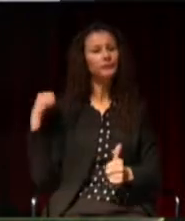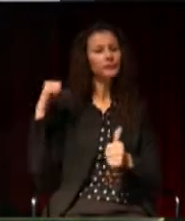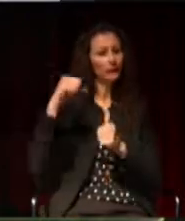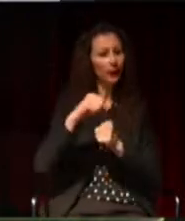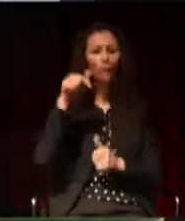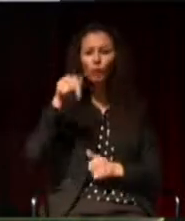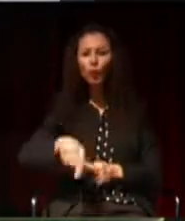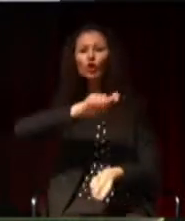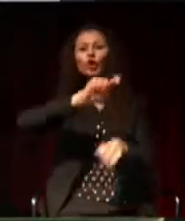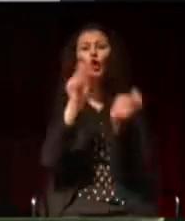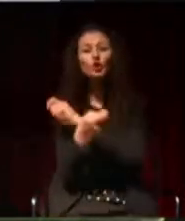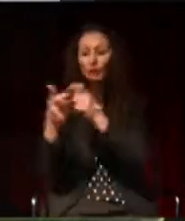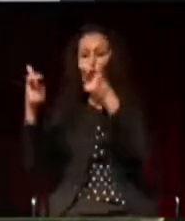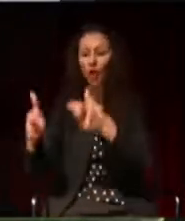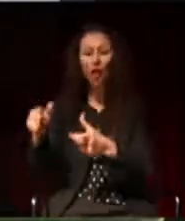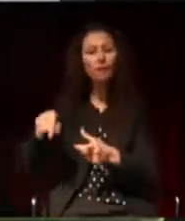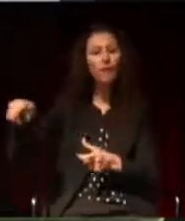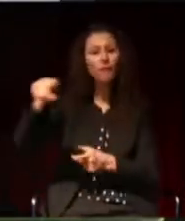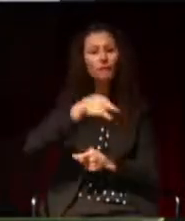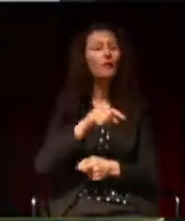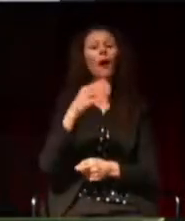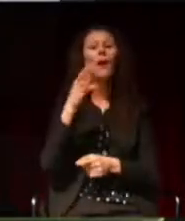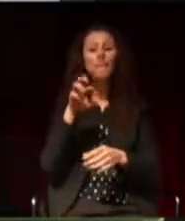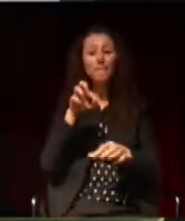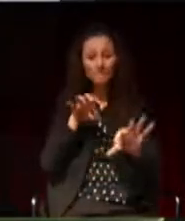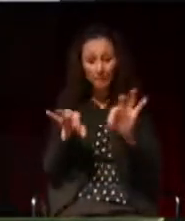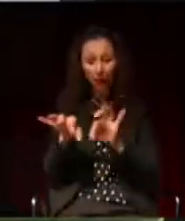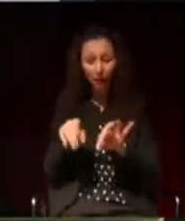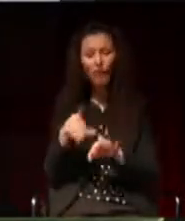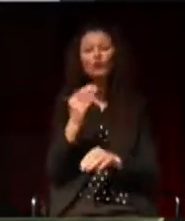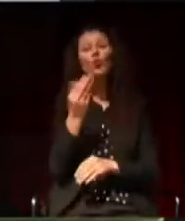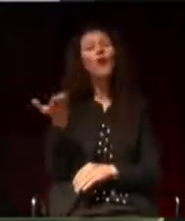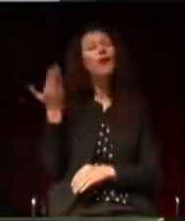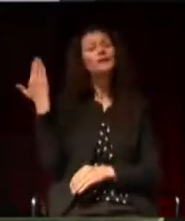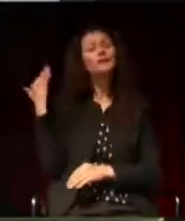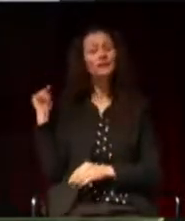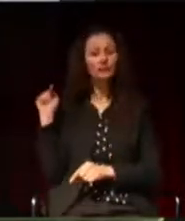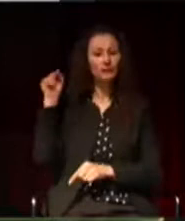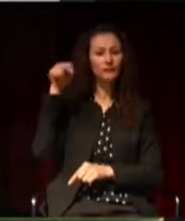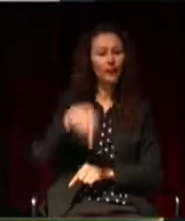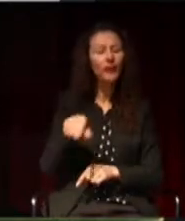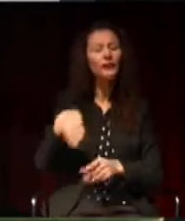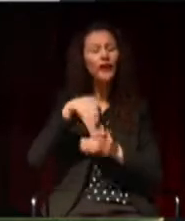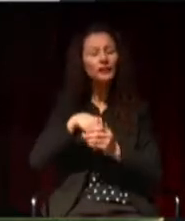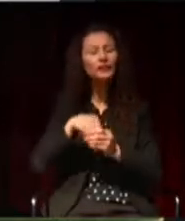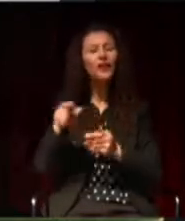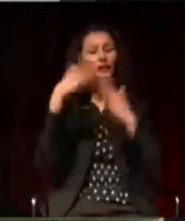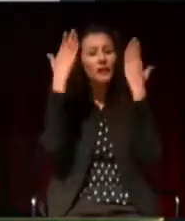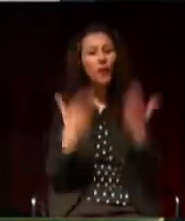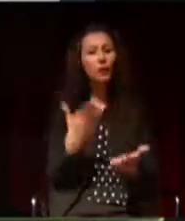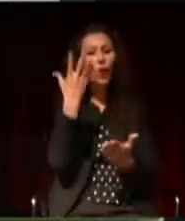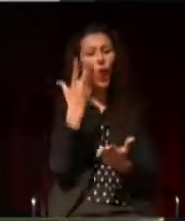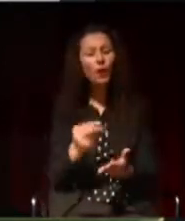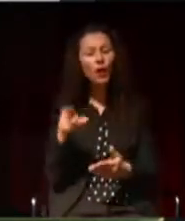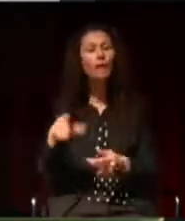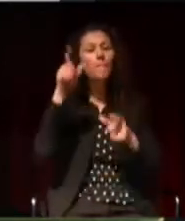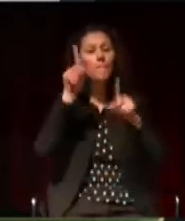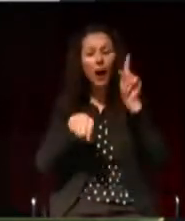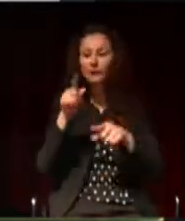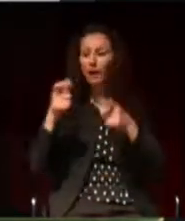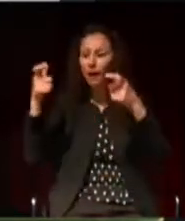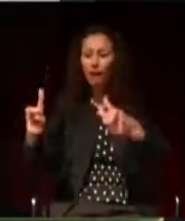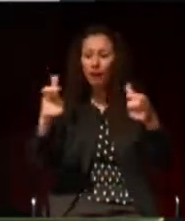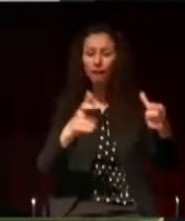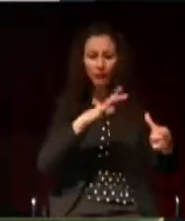Yine bu dönüşüm alanlarında özellikle planlarda çok eskiden gelen inkişaf sahası diye kabul edilen bazı alanlarımız